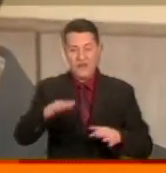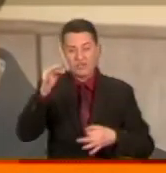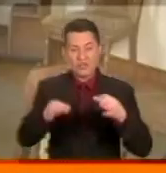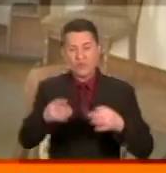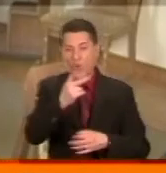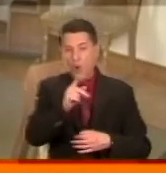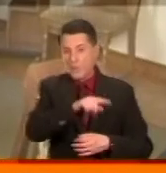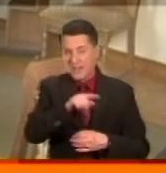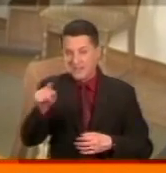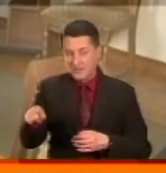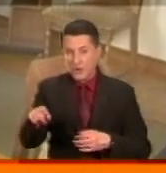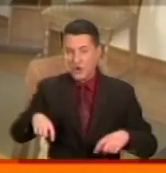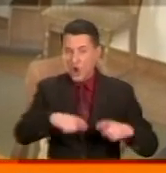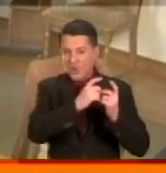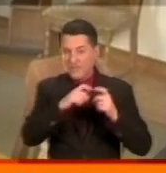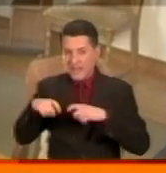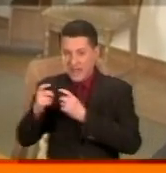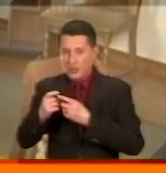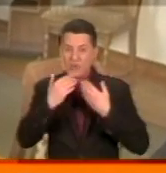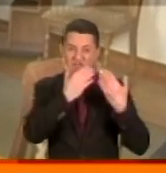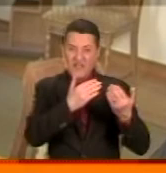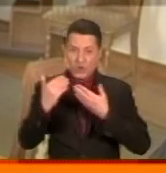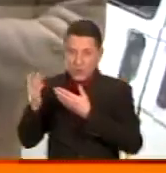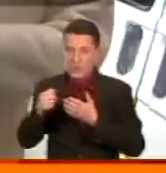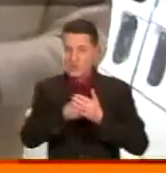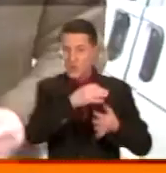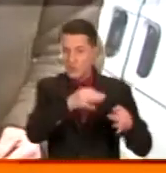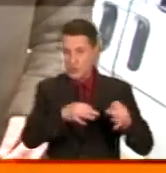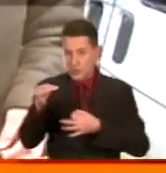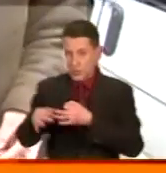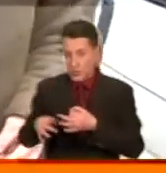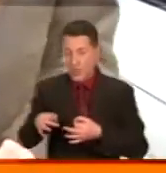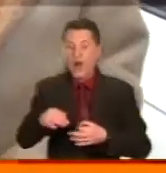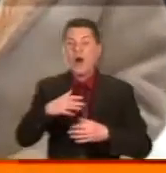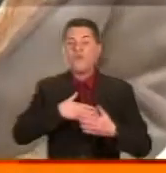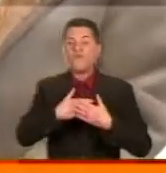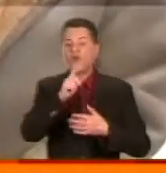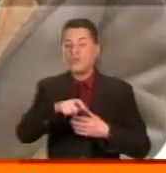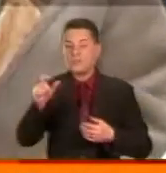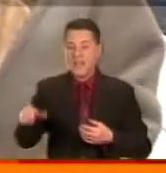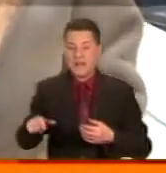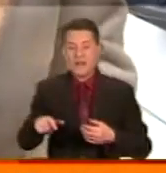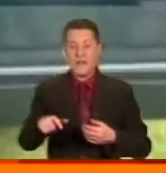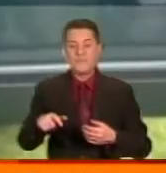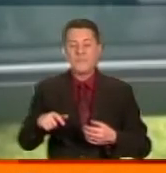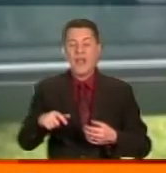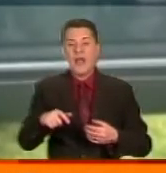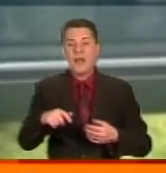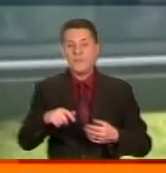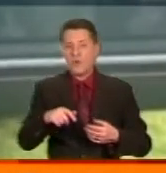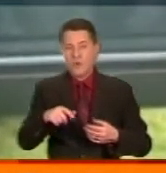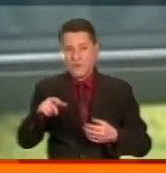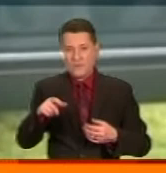Обидві сторони конфлікту вже звернулись до правоохоронних органів. Волонтери із заявою про незаконне заволодіння майном, а заступник